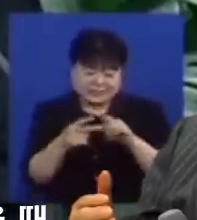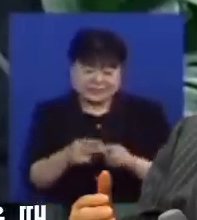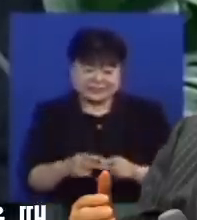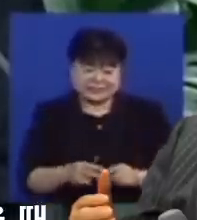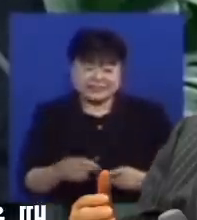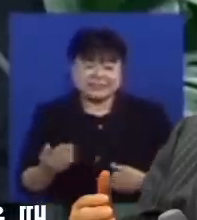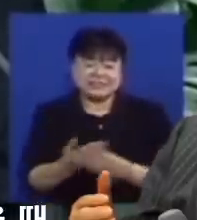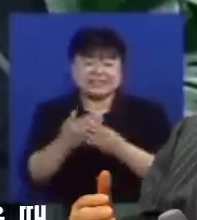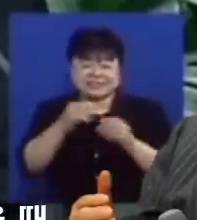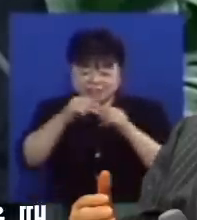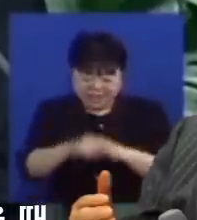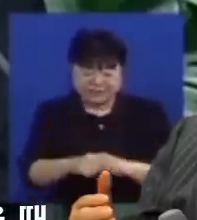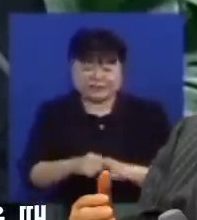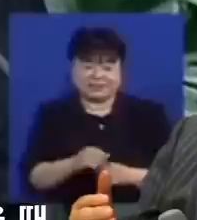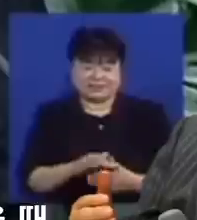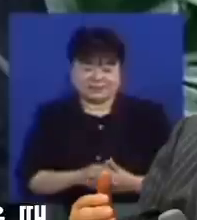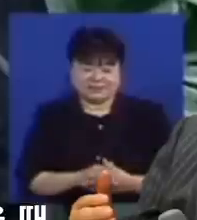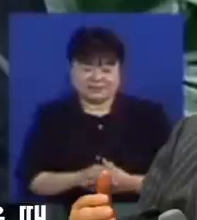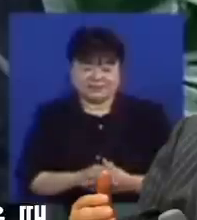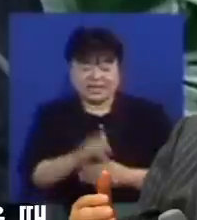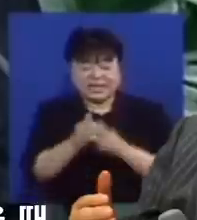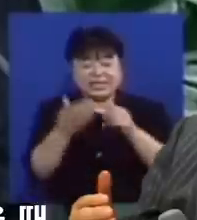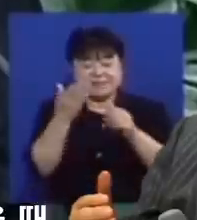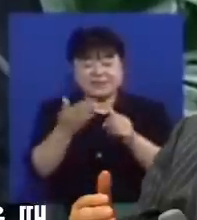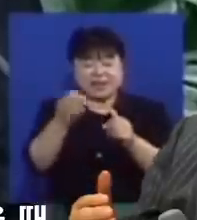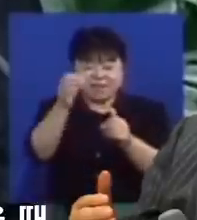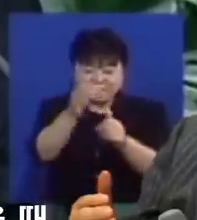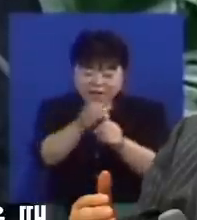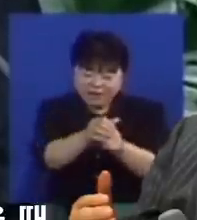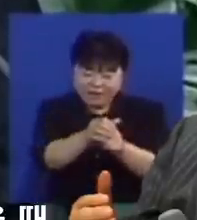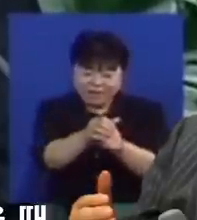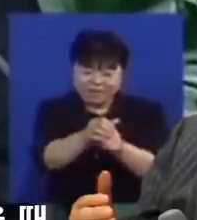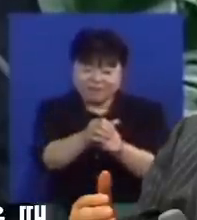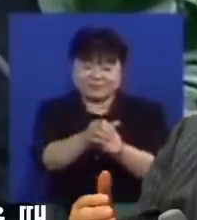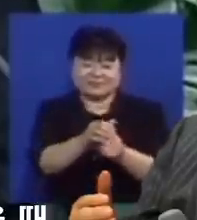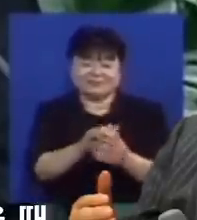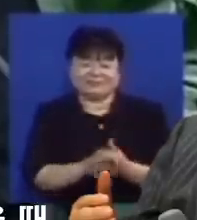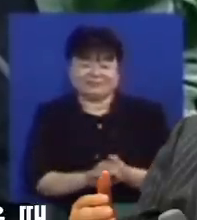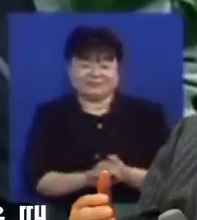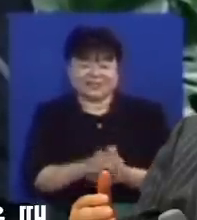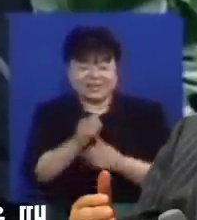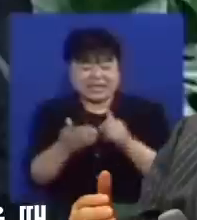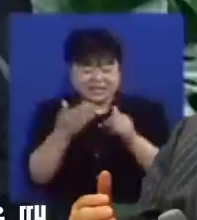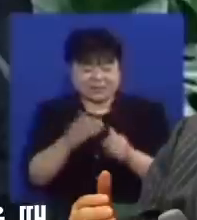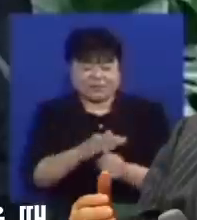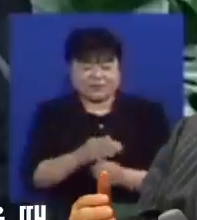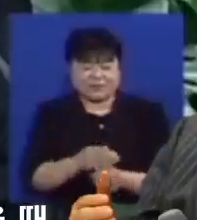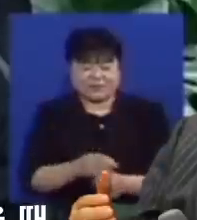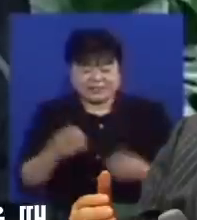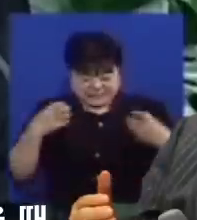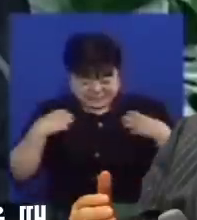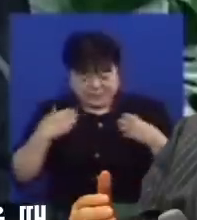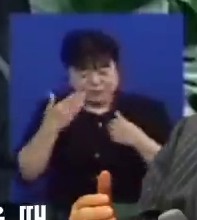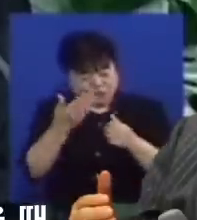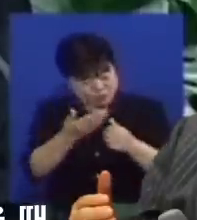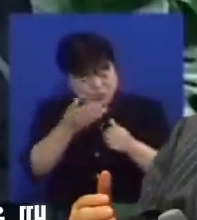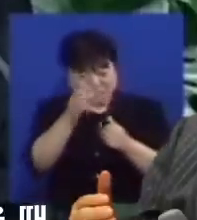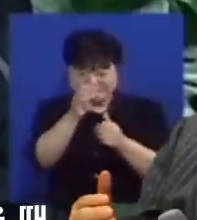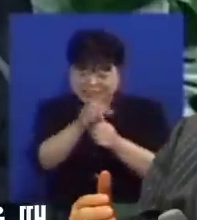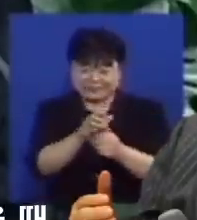흥하든지 망하든지 성하든지 쇠하든지 하나님께 맡겨버리면 하나님은 우리를 책임져 주시는